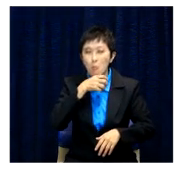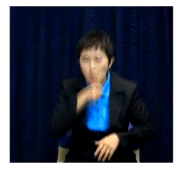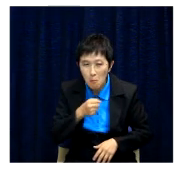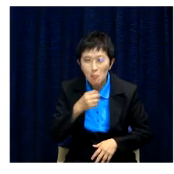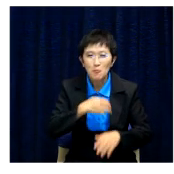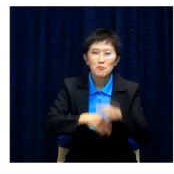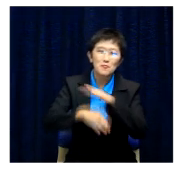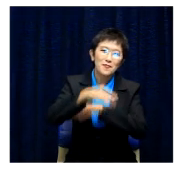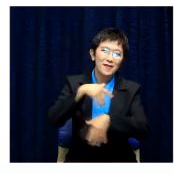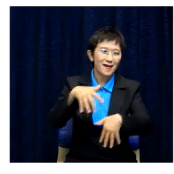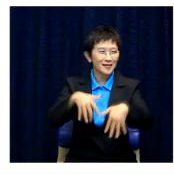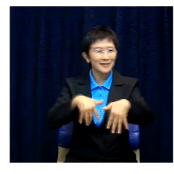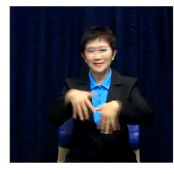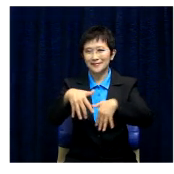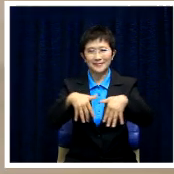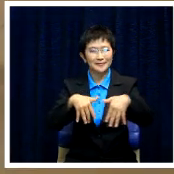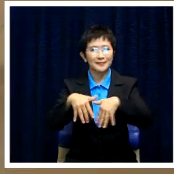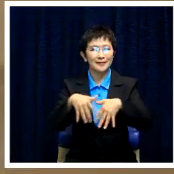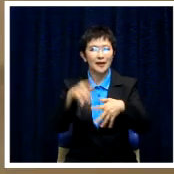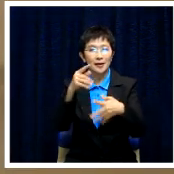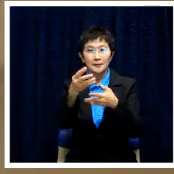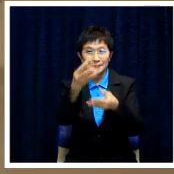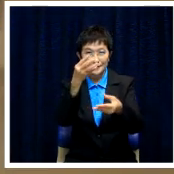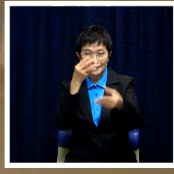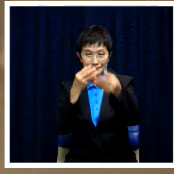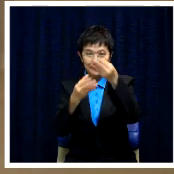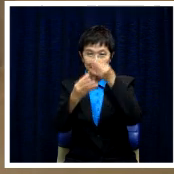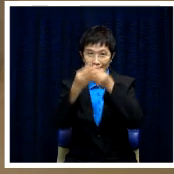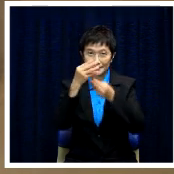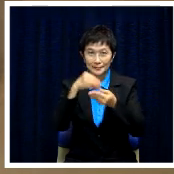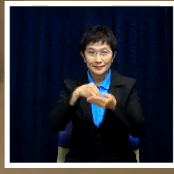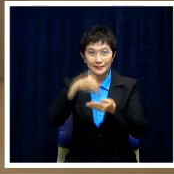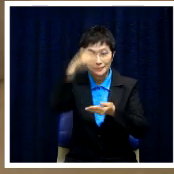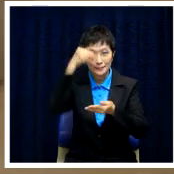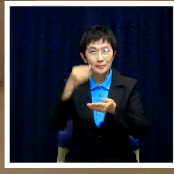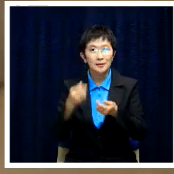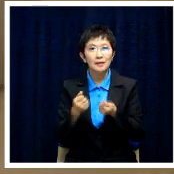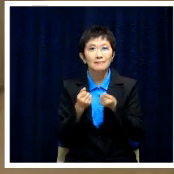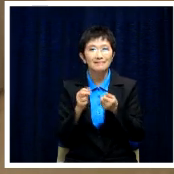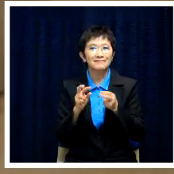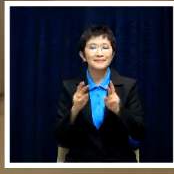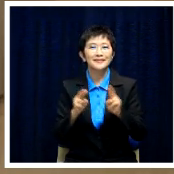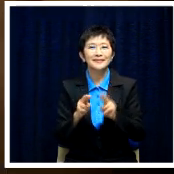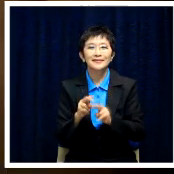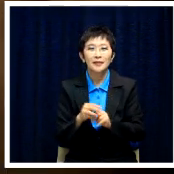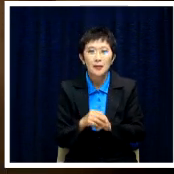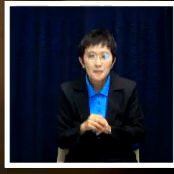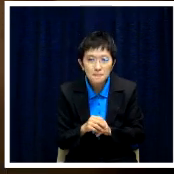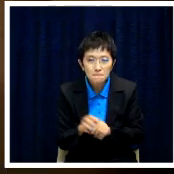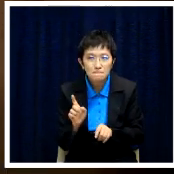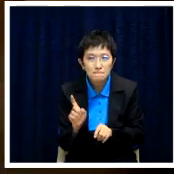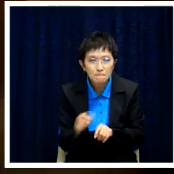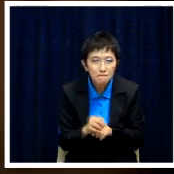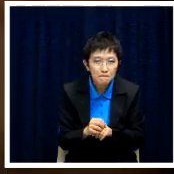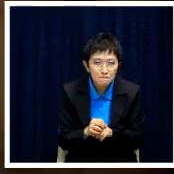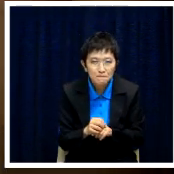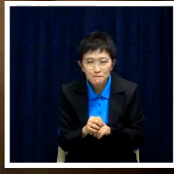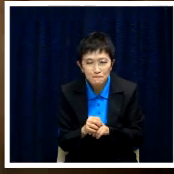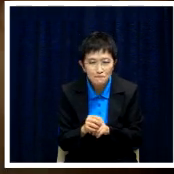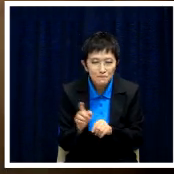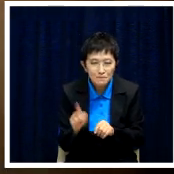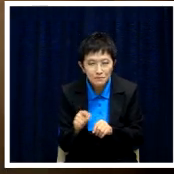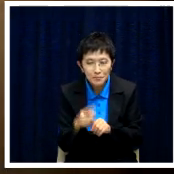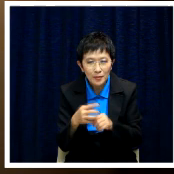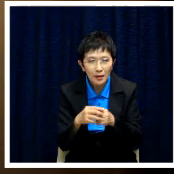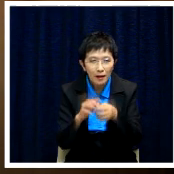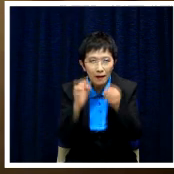ประชาชนทั่วไปเข้าถึงการเรียนการสอนได้อย่างอิสระผ่านวิดีทัศน์หรือคลิปวิดีโอที่มีเนื้อห